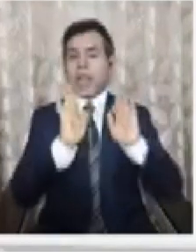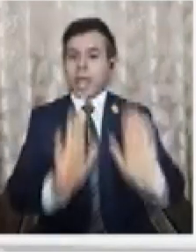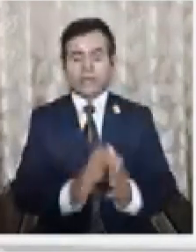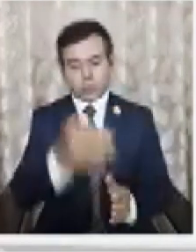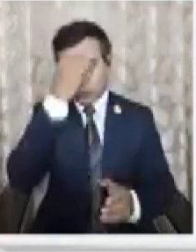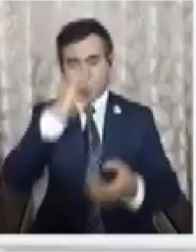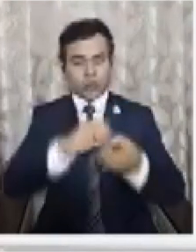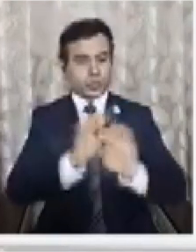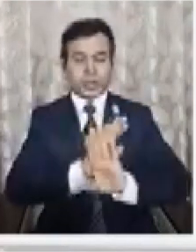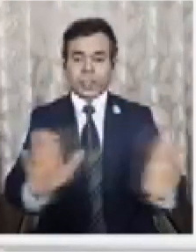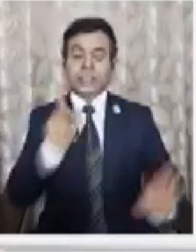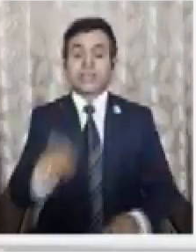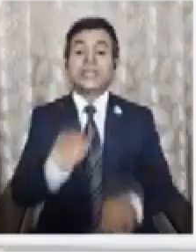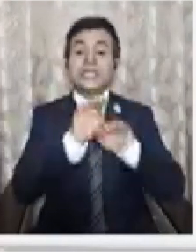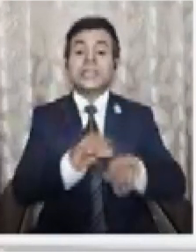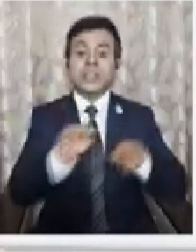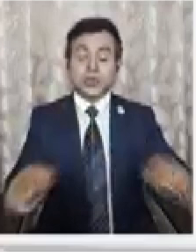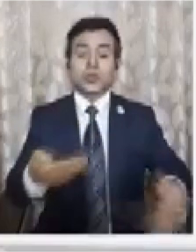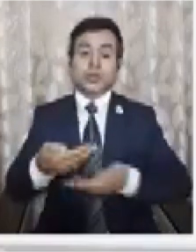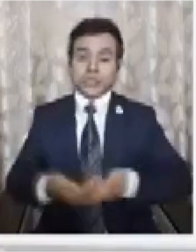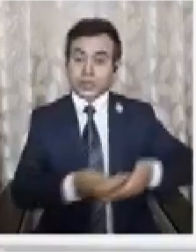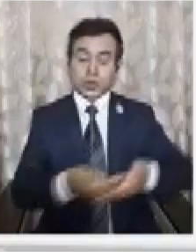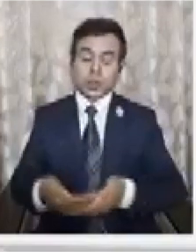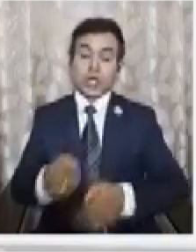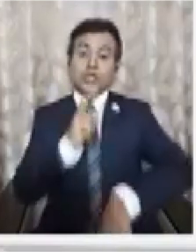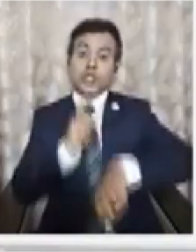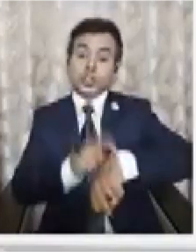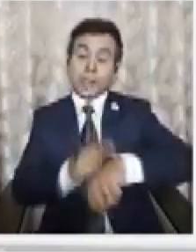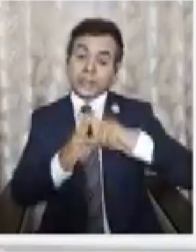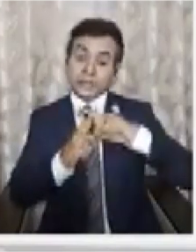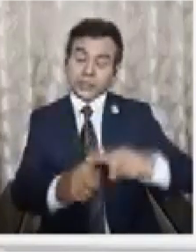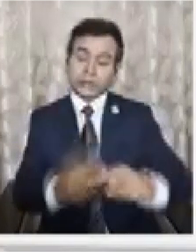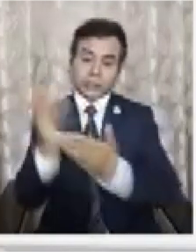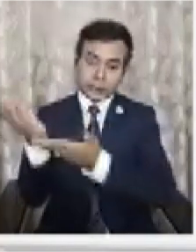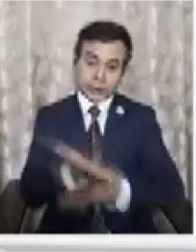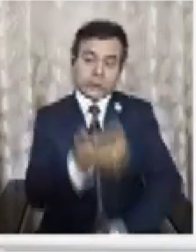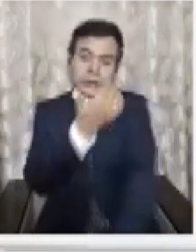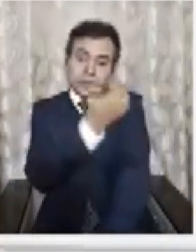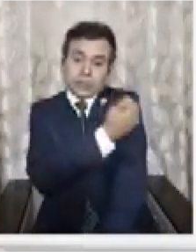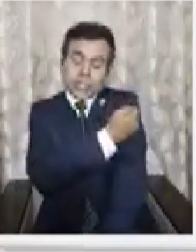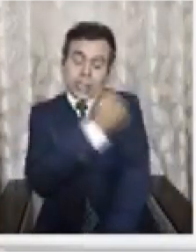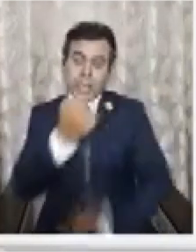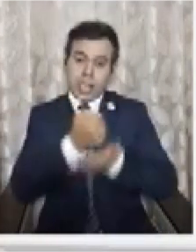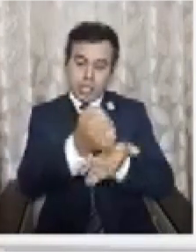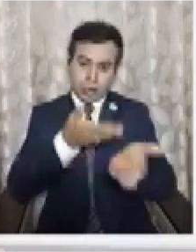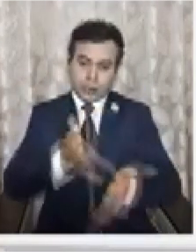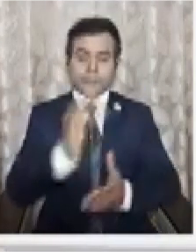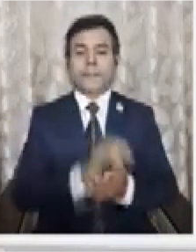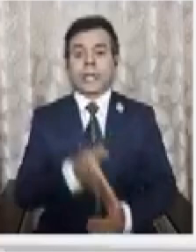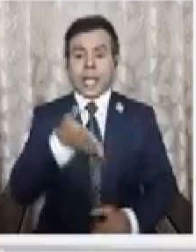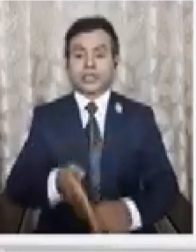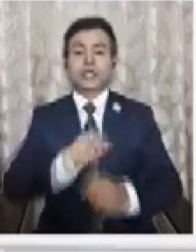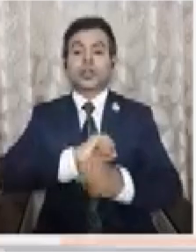ও লজিস্টিক যথেষ্ট পরিমাণে মজুত রয়েছে। সুতরাং শিশুকে সময় মতো টিকা দিন, শিশুর সুস্থতা নিশ্চিত